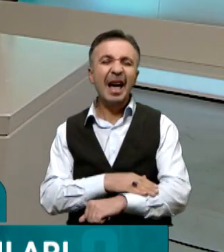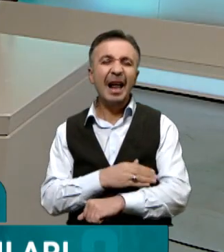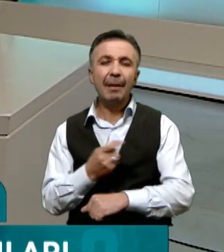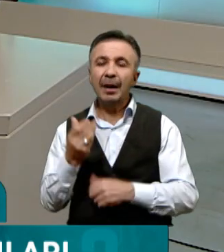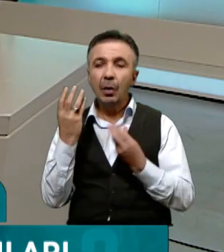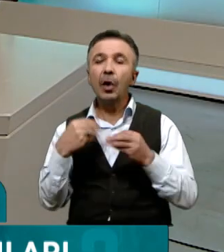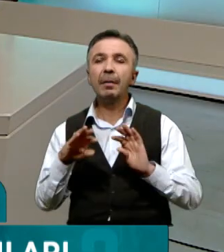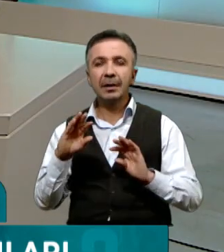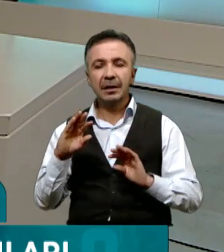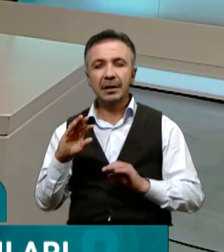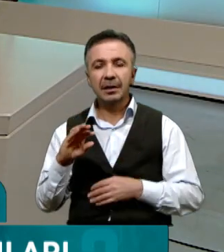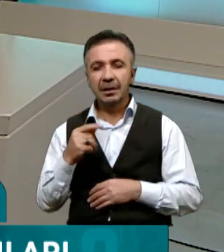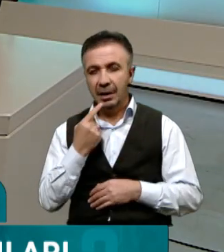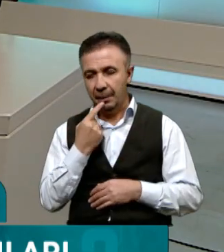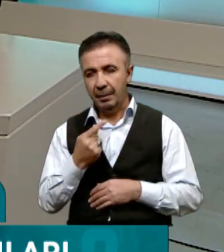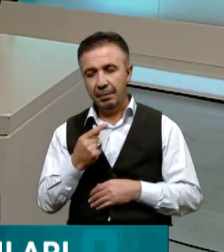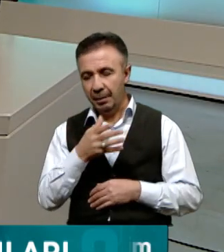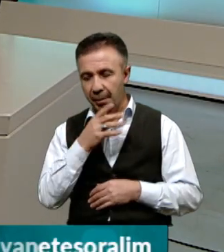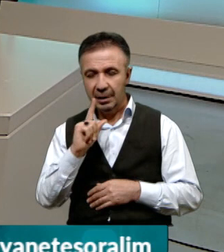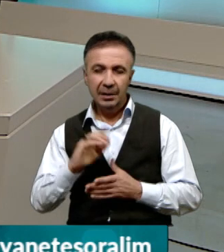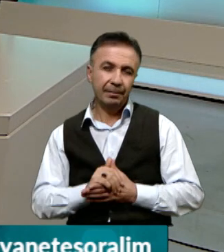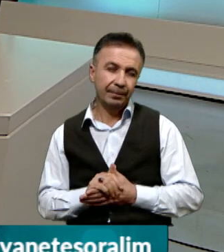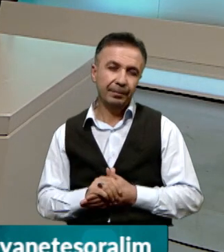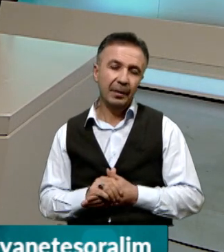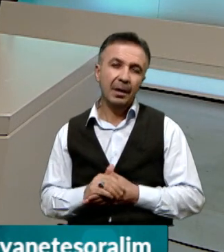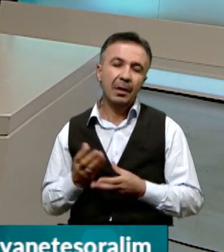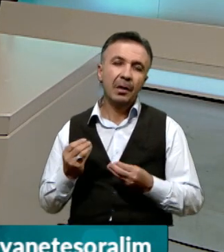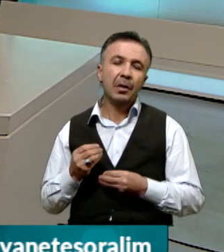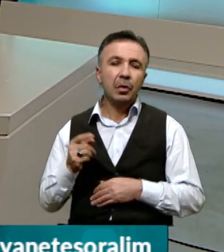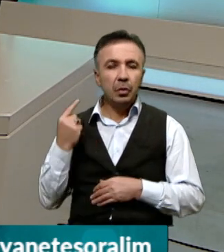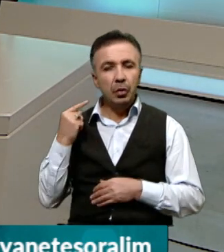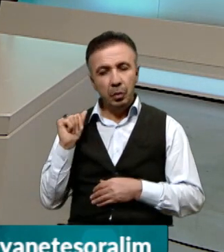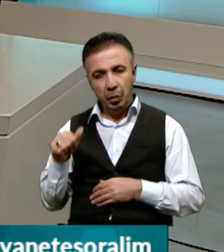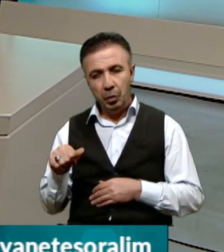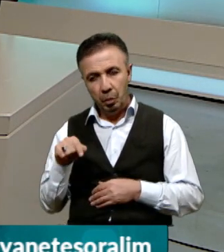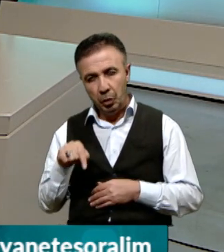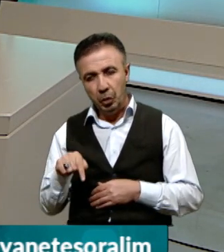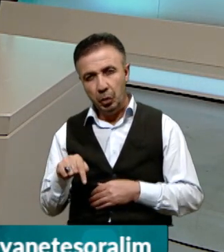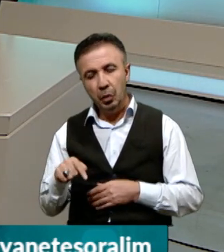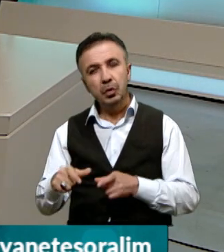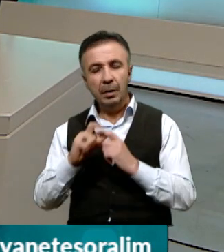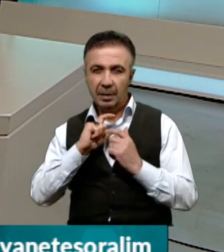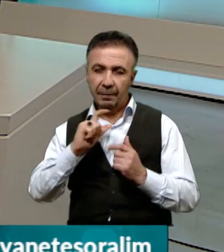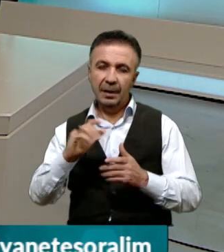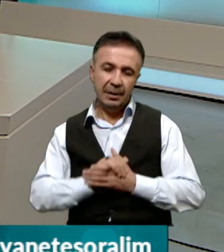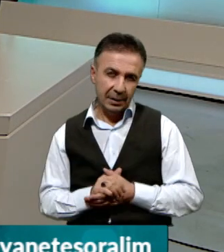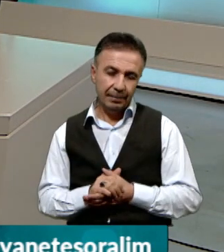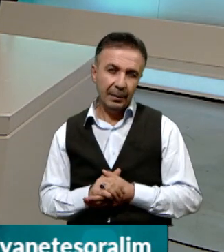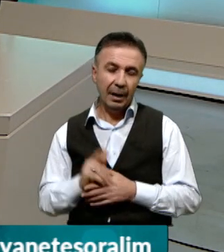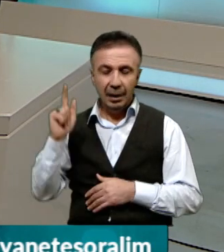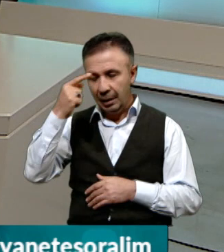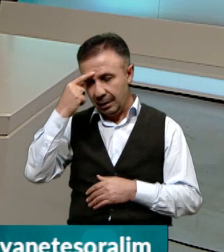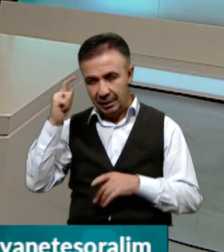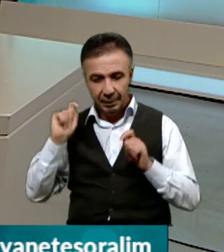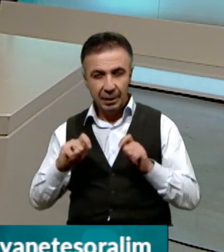Eyvallah. Hocam çok teşekkür ederiz. Rica ederim. Müstefit olduk. Hem dün hem bugün sorularımıza cevap verdiniz. İyi ki varsınız. Allah nasip